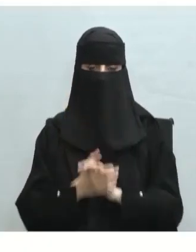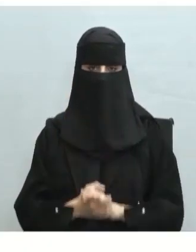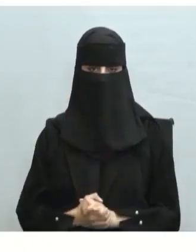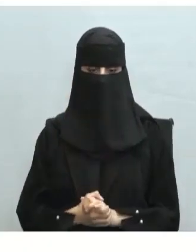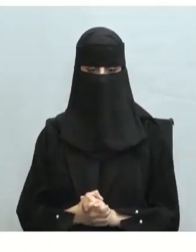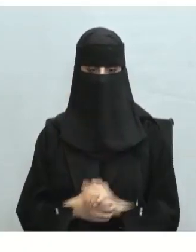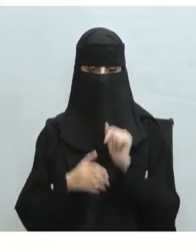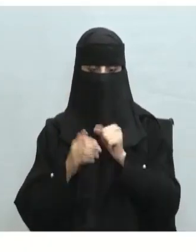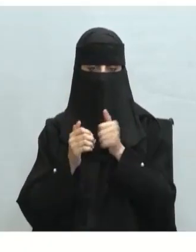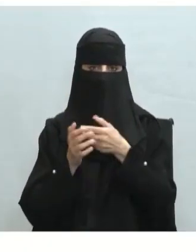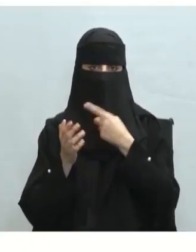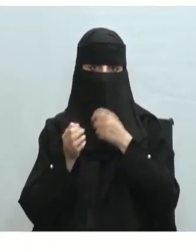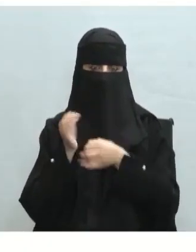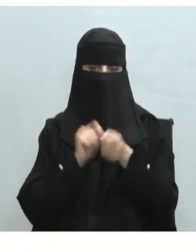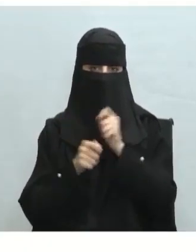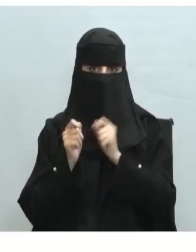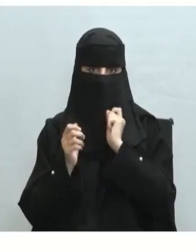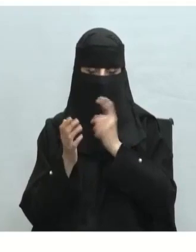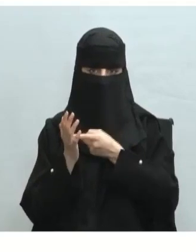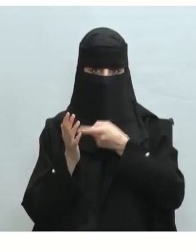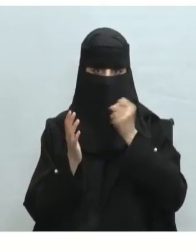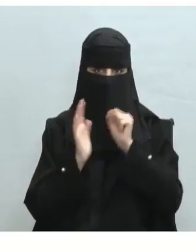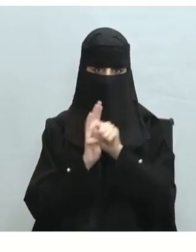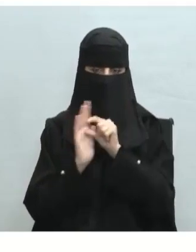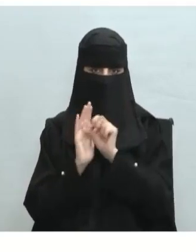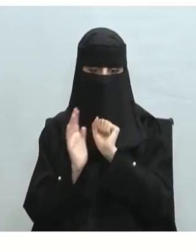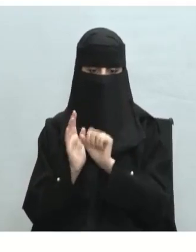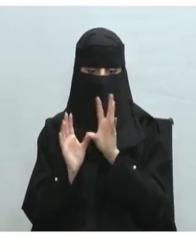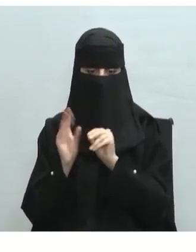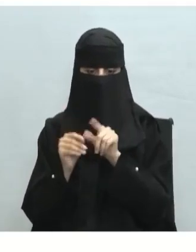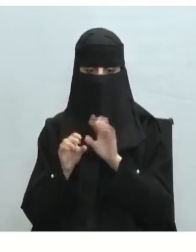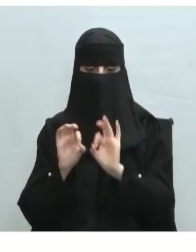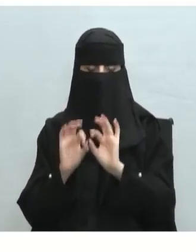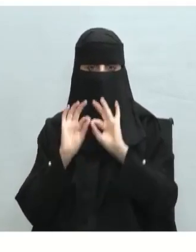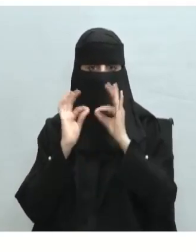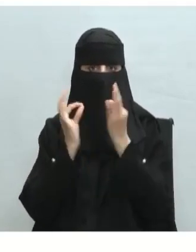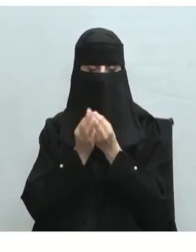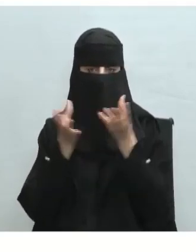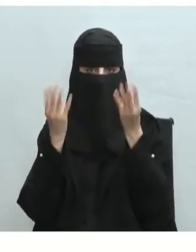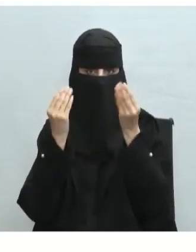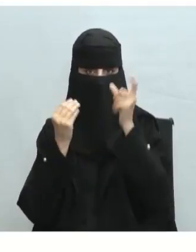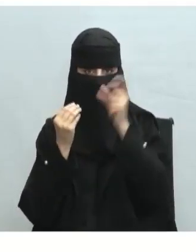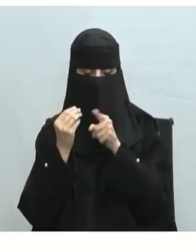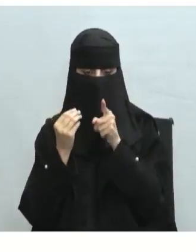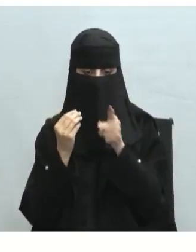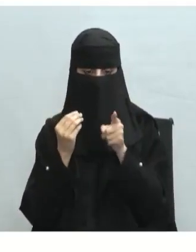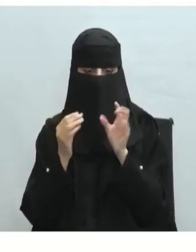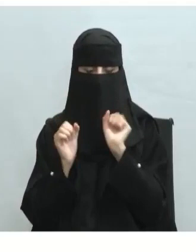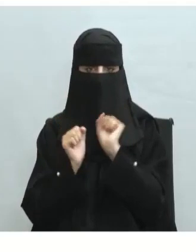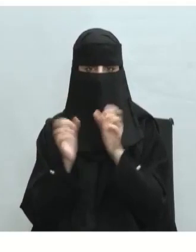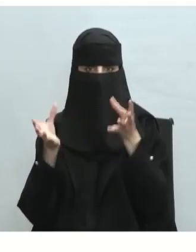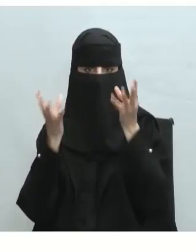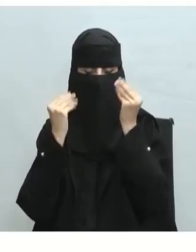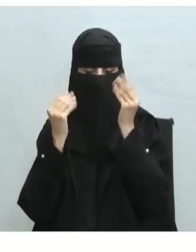جميل عمليه فهم مضمون النص هنا تحدث مجموع معلومات القارئ ومعلومات النص مجموع معلومات القارئ